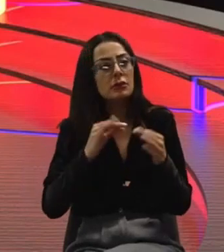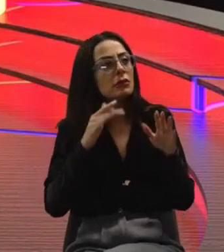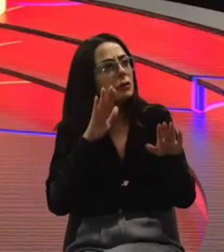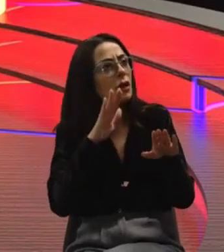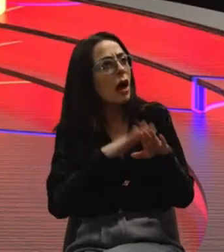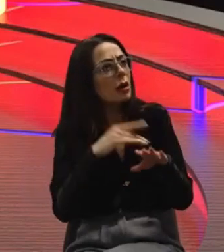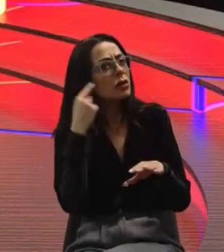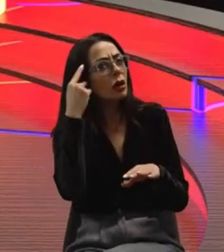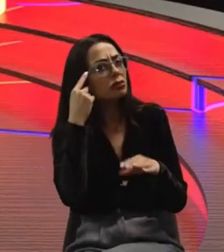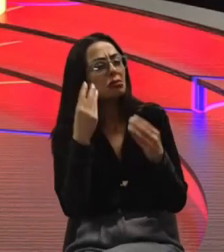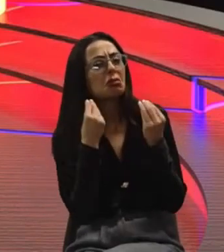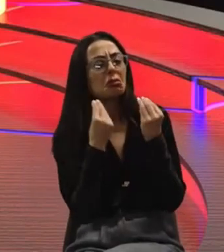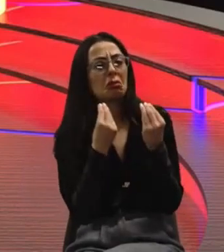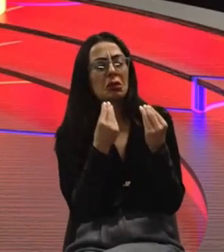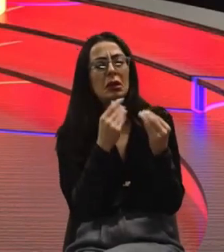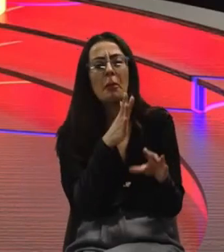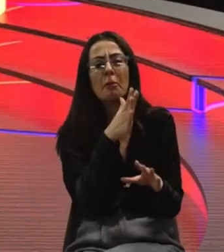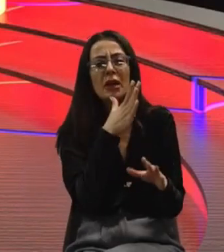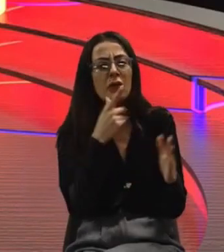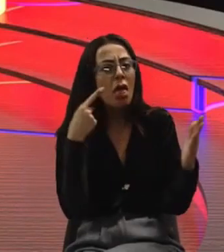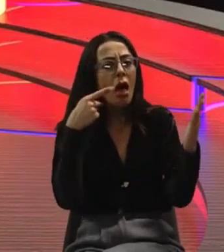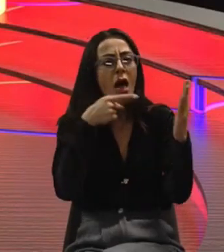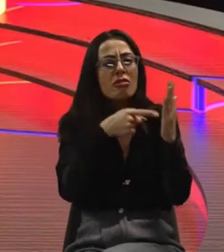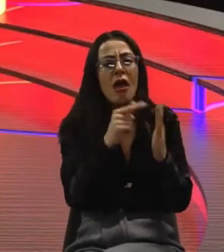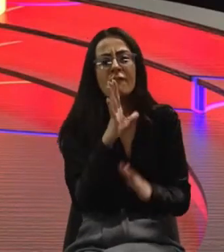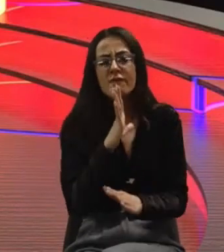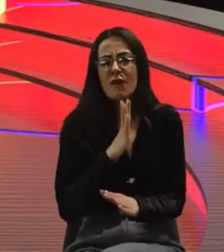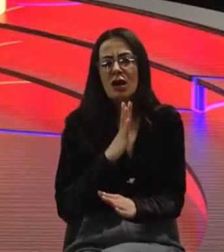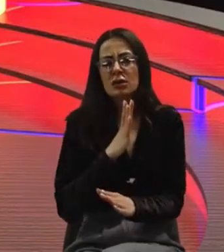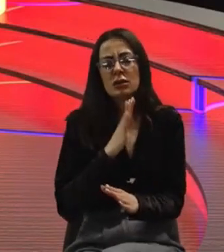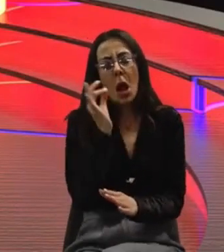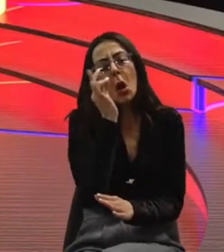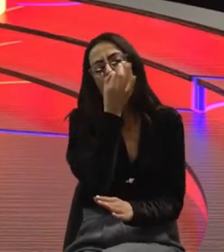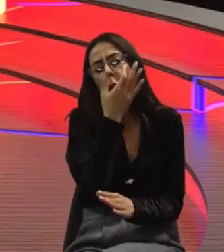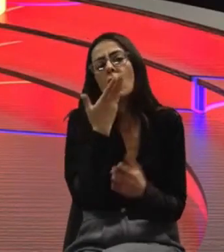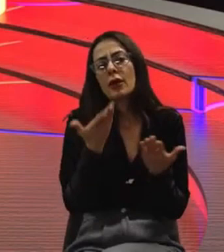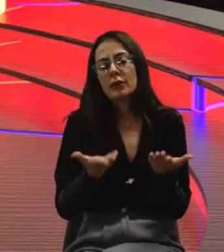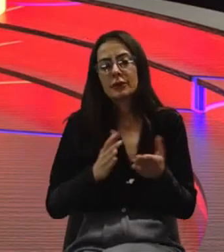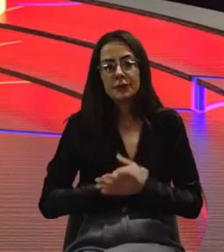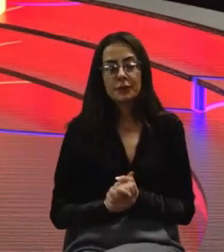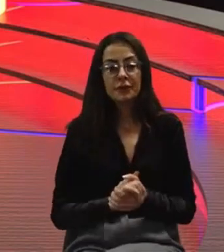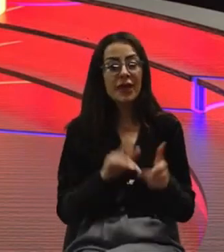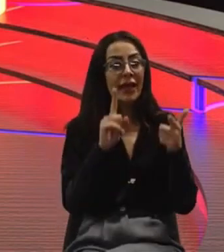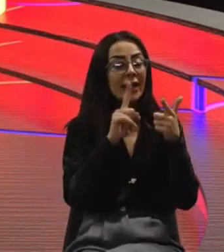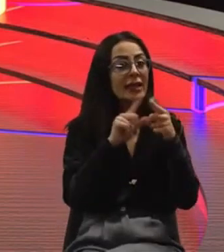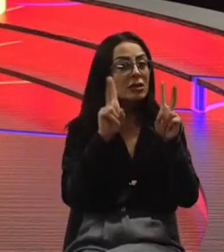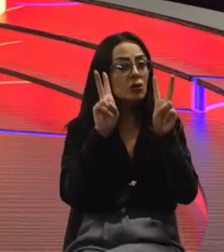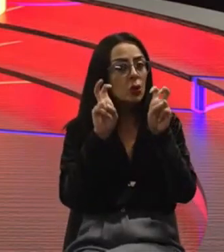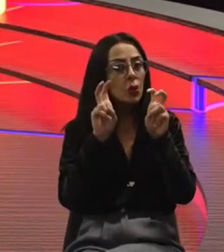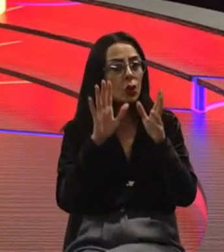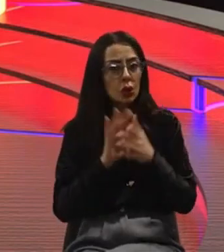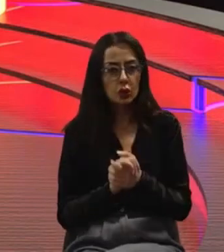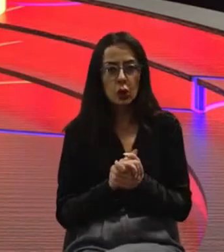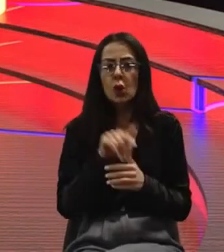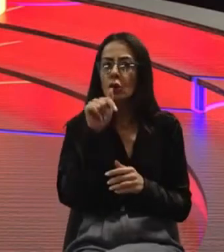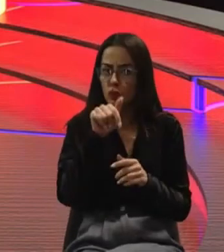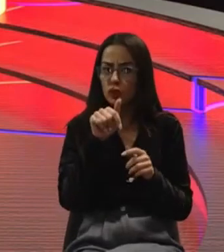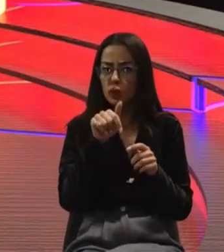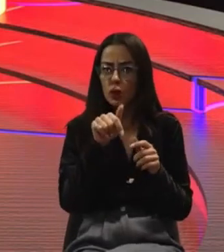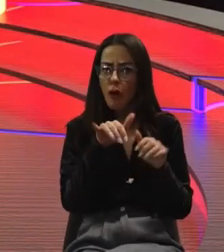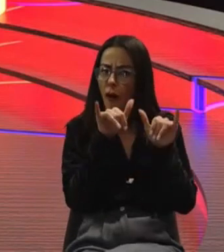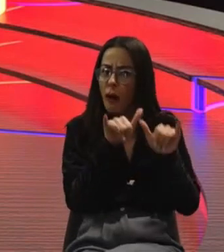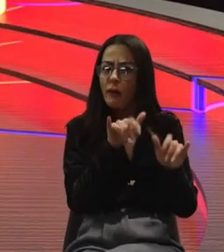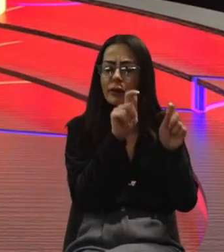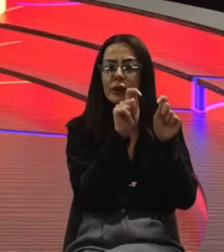o kadar işiniz kolay olacak ikinci konu bunu yaparken en kötü